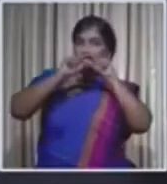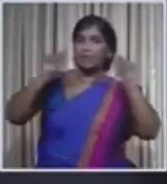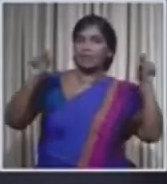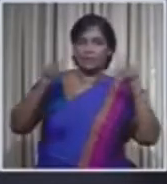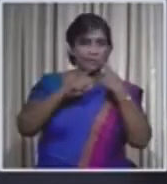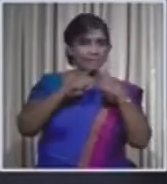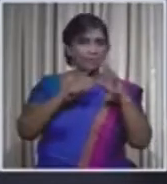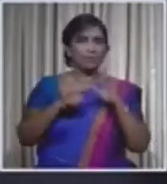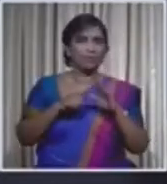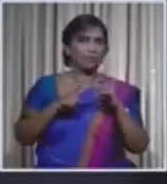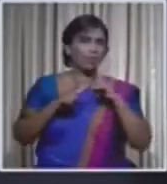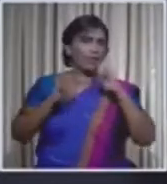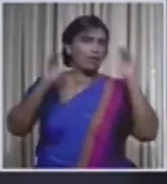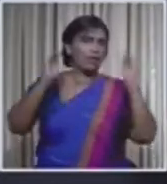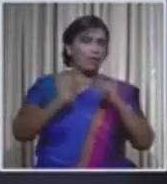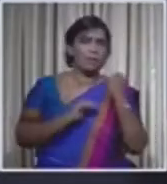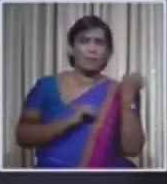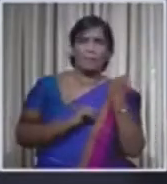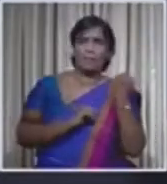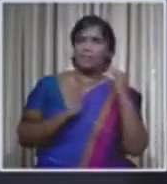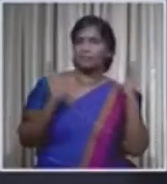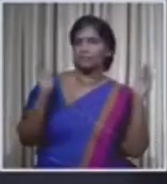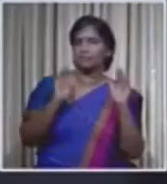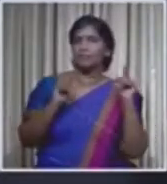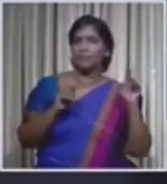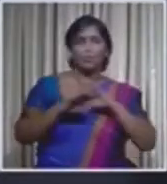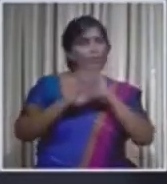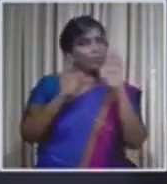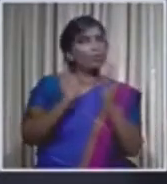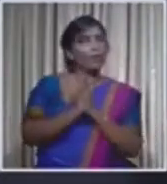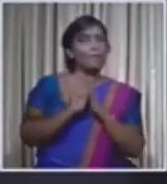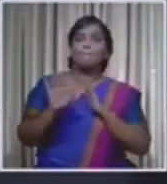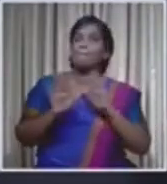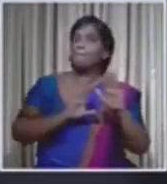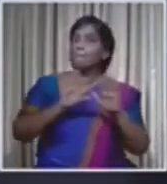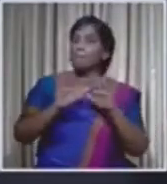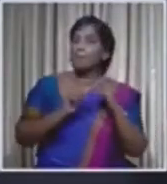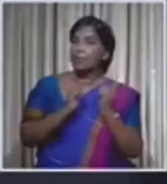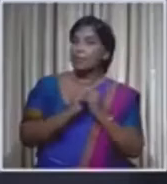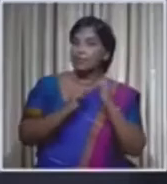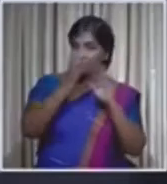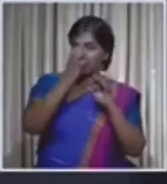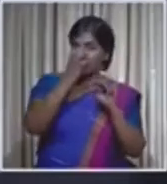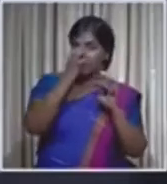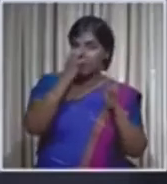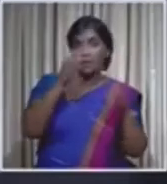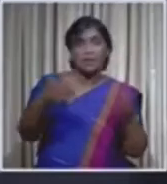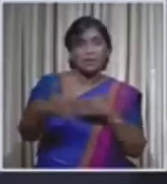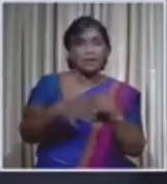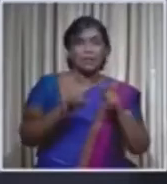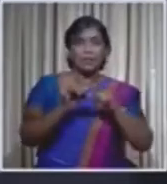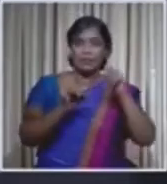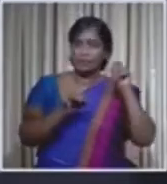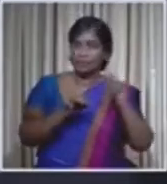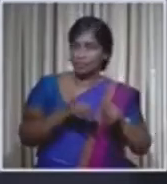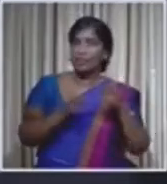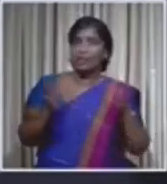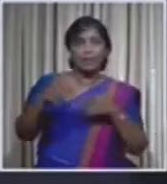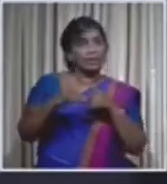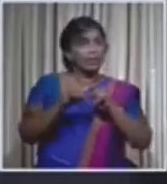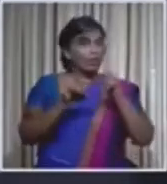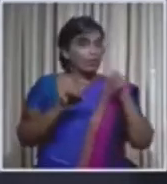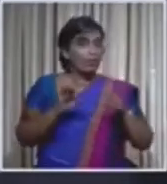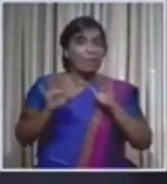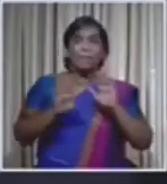විතරයි ඒක සීමා සහිත බලතල එහෙනම් මේ සියල්ලම පාලනය කරන්න සිදු වෙන්නේ කැබිනට් මණ්ඩලය කැබිනට් මණ්ඩලය